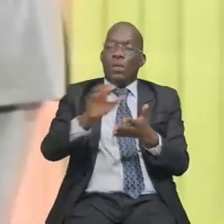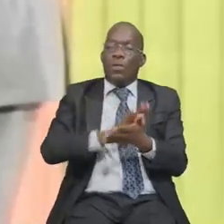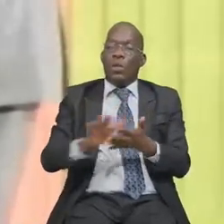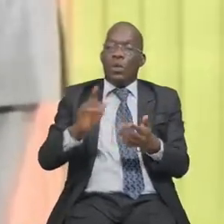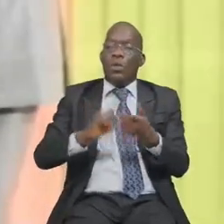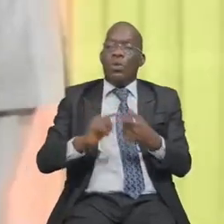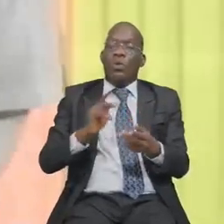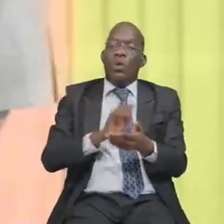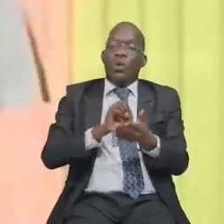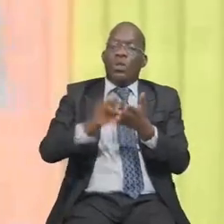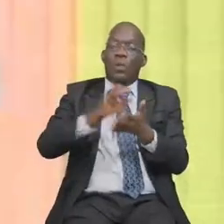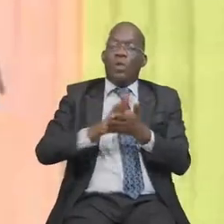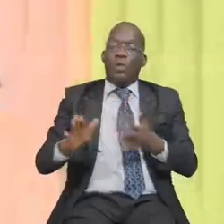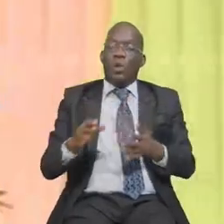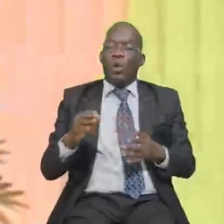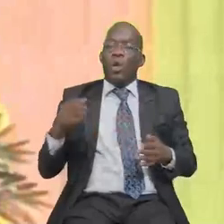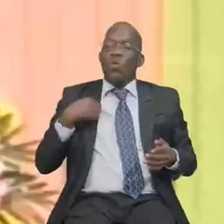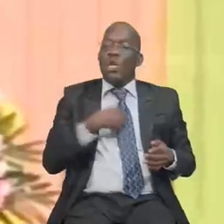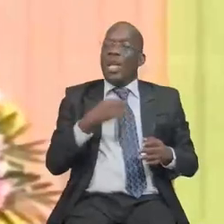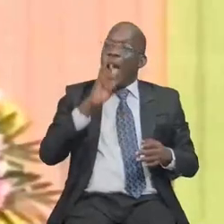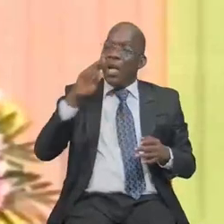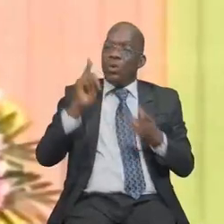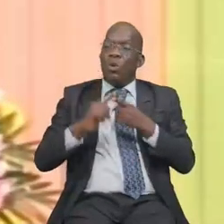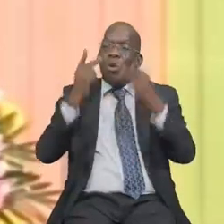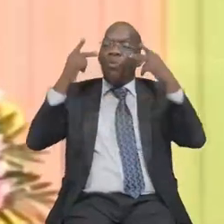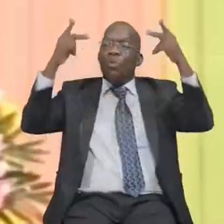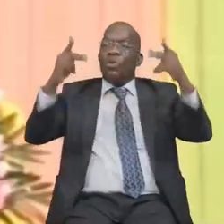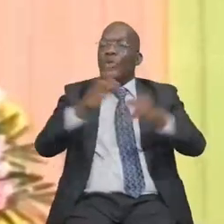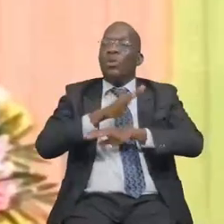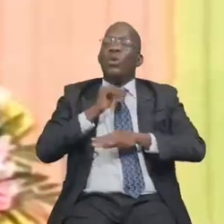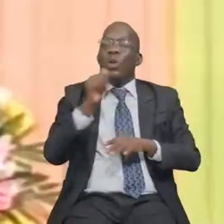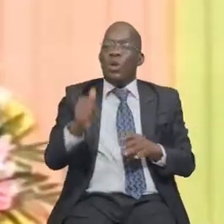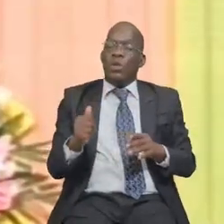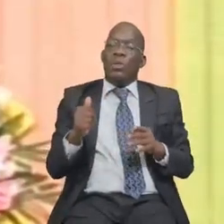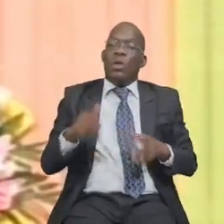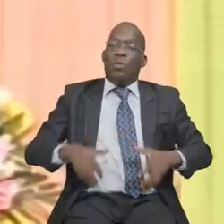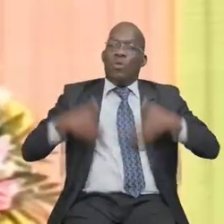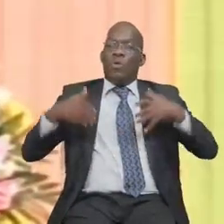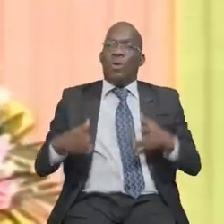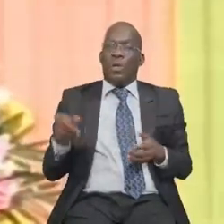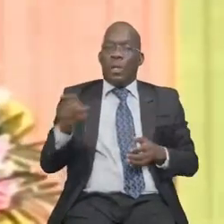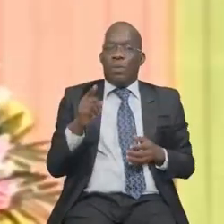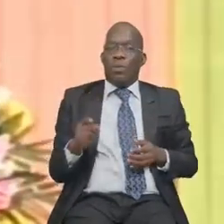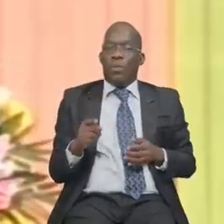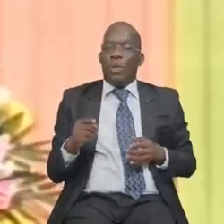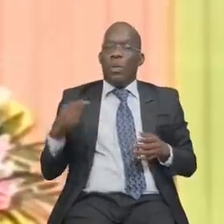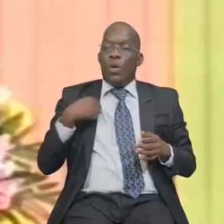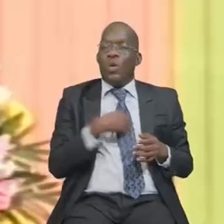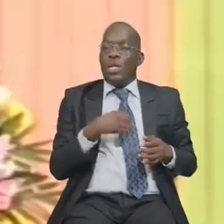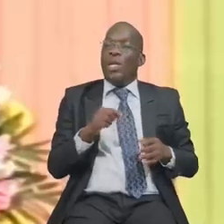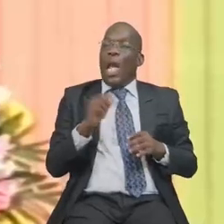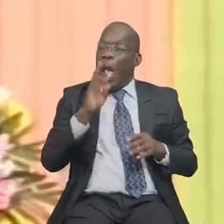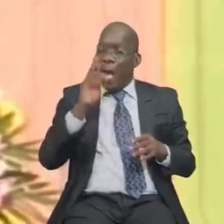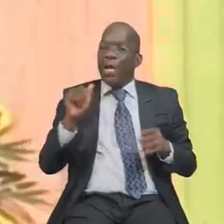les promouvoir, nous les provoquons. Au lieu de nous rassembler avec Christ, nous dispersons.